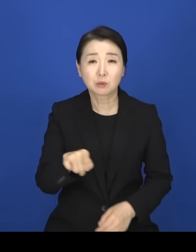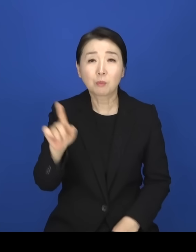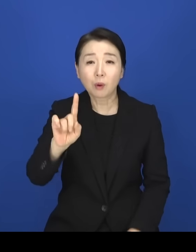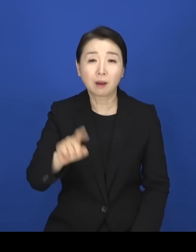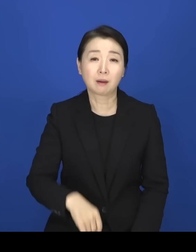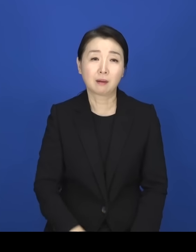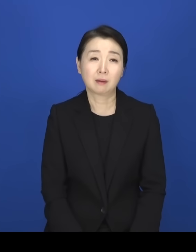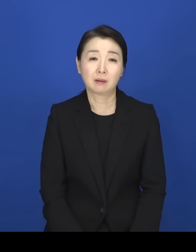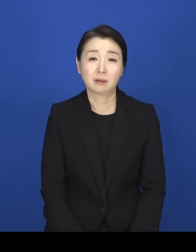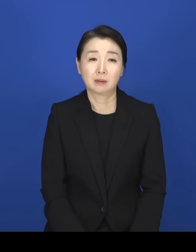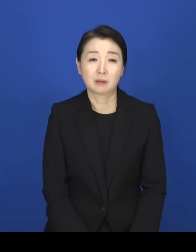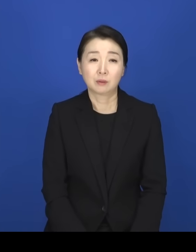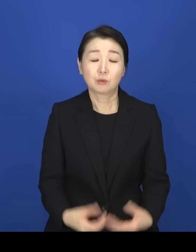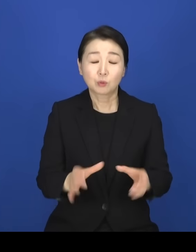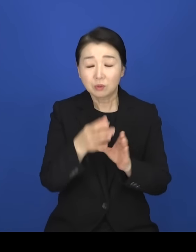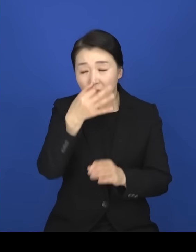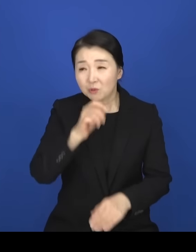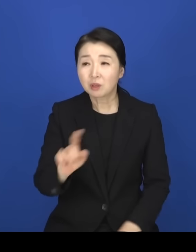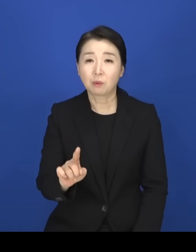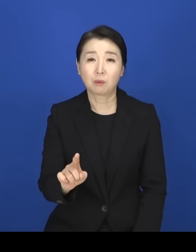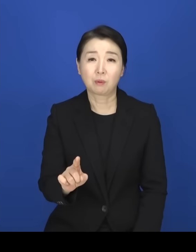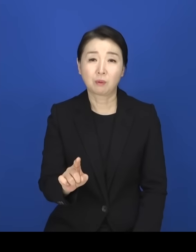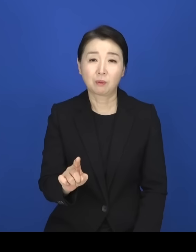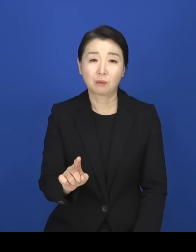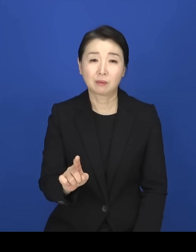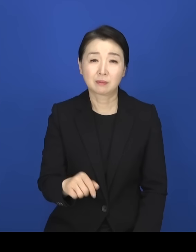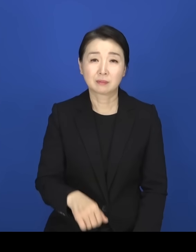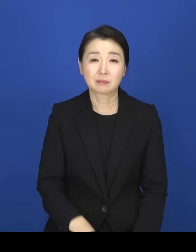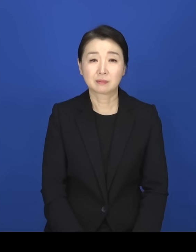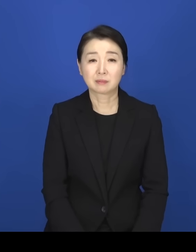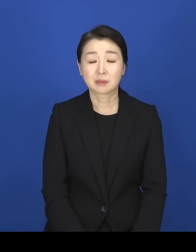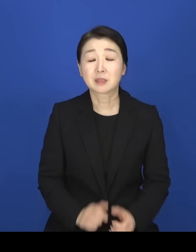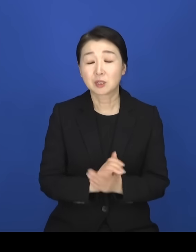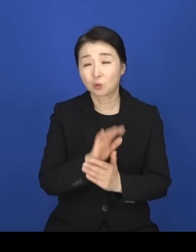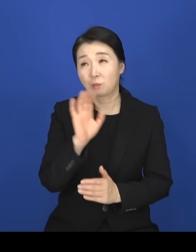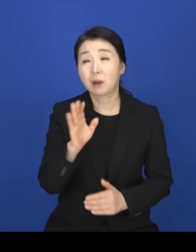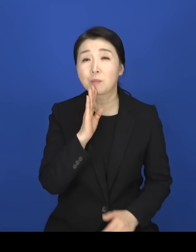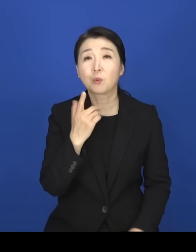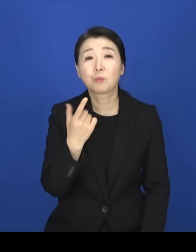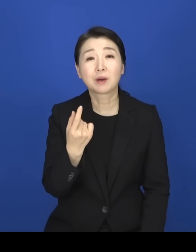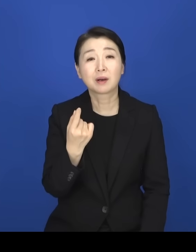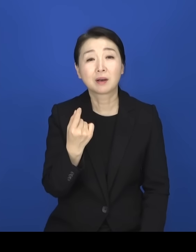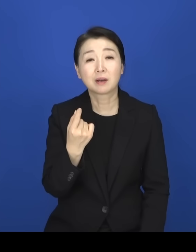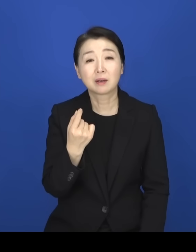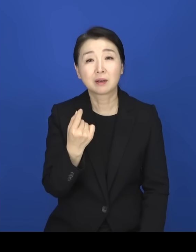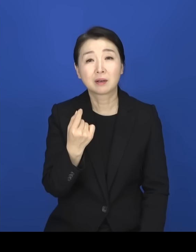뭐예요? 진짜 우리 막 공동체 힘들게 뭐예요? 그럴 수 있어. 그 기도를 반복하다 보니까는 예.